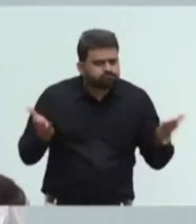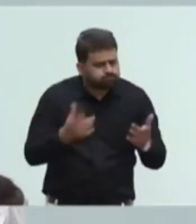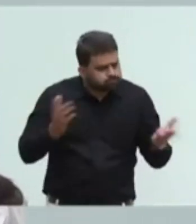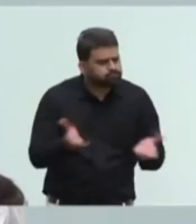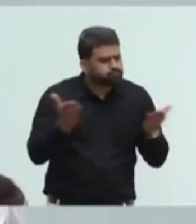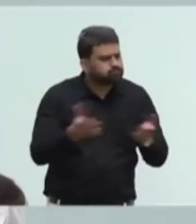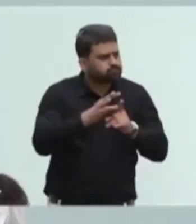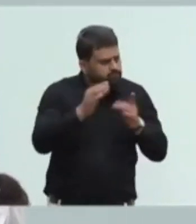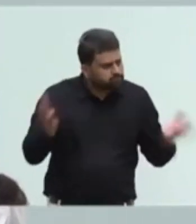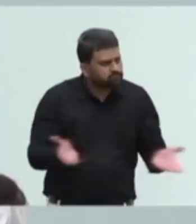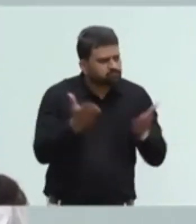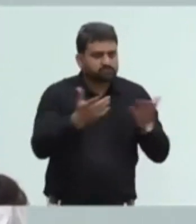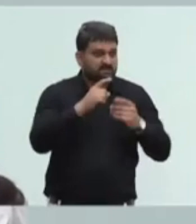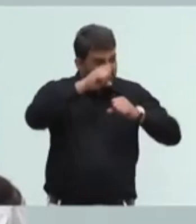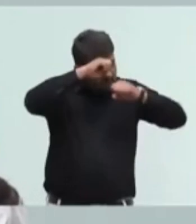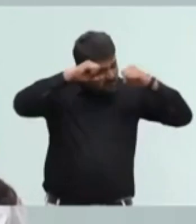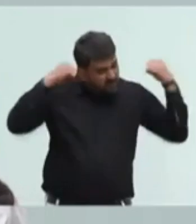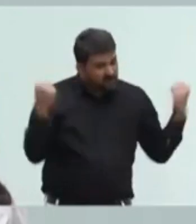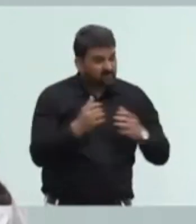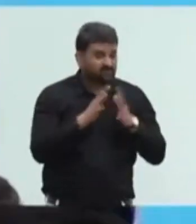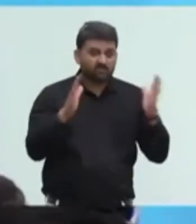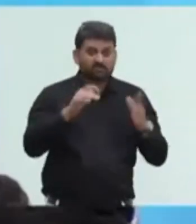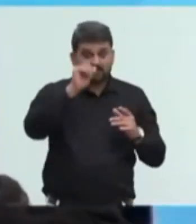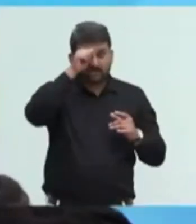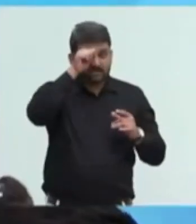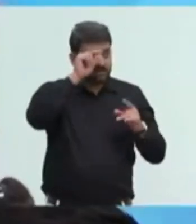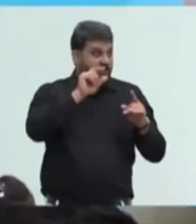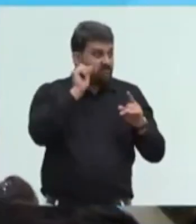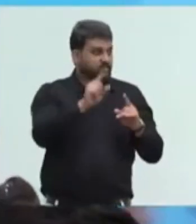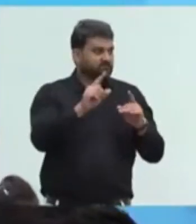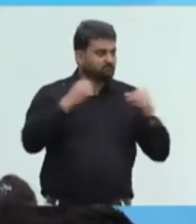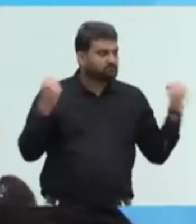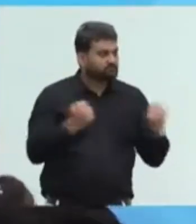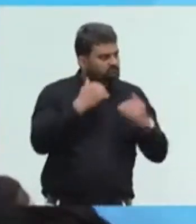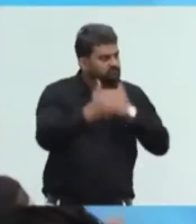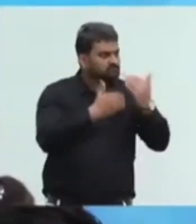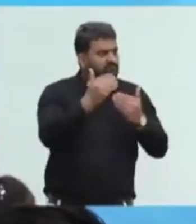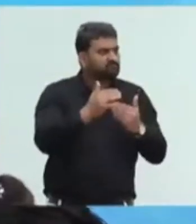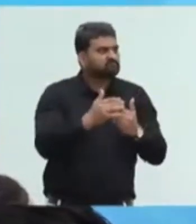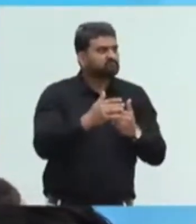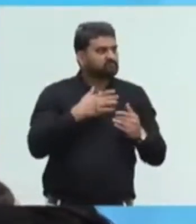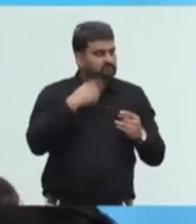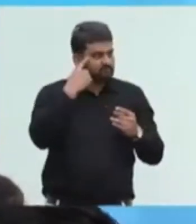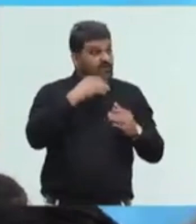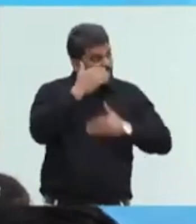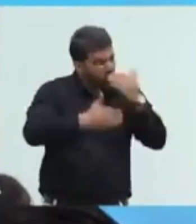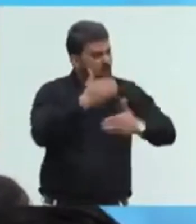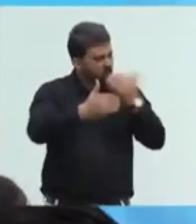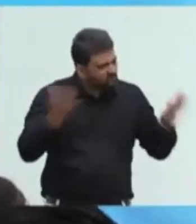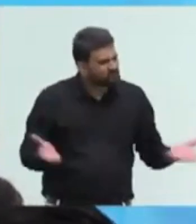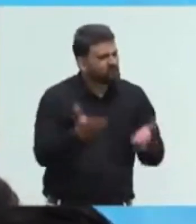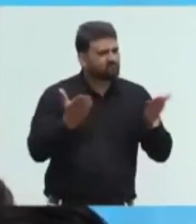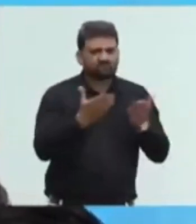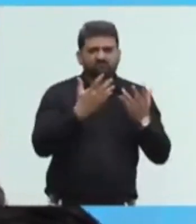तेरी लत चांसेस बहुत हार्ड बास स्थित इंडिया परिचय आदित्य हैं हम इन थिस आर्टिकल में